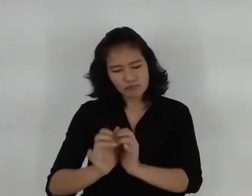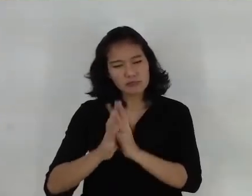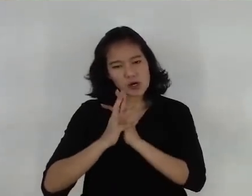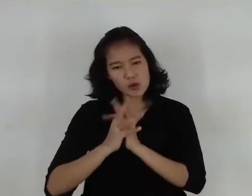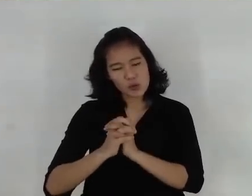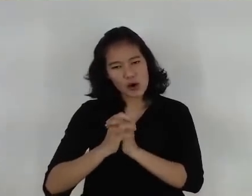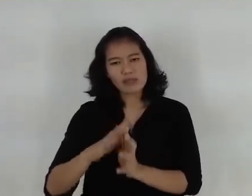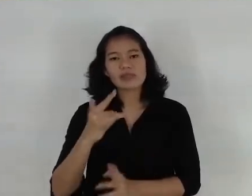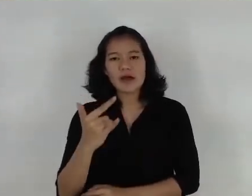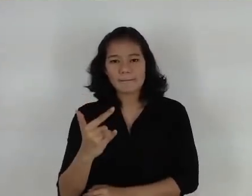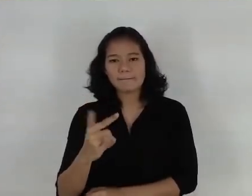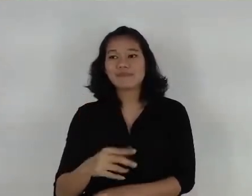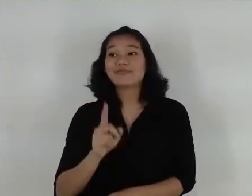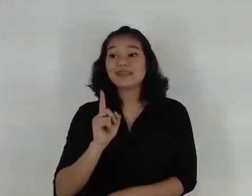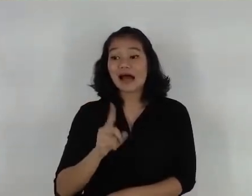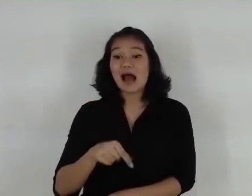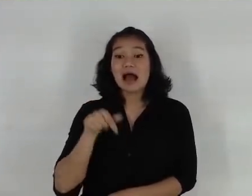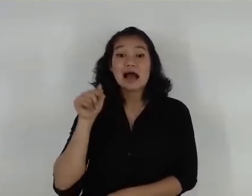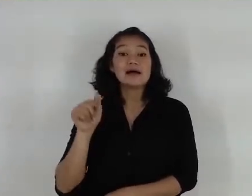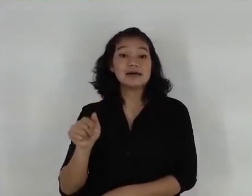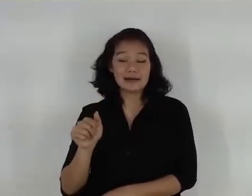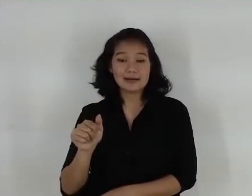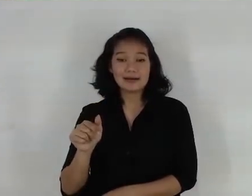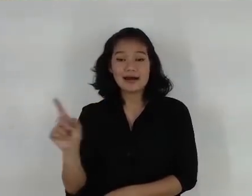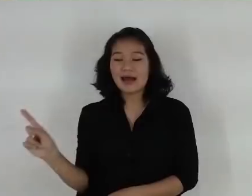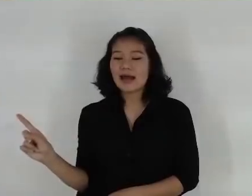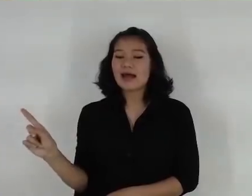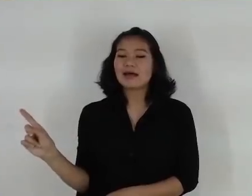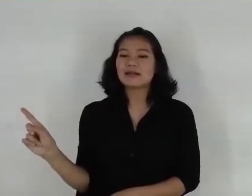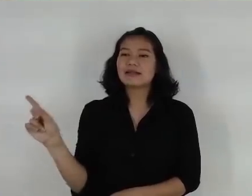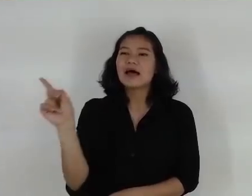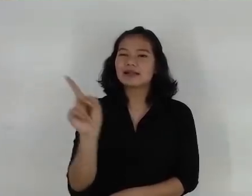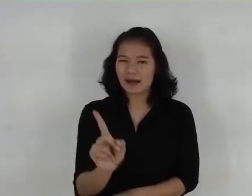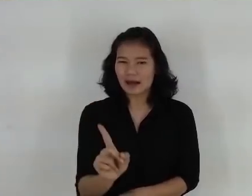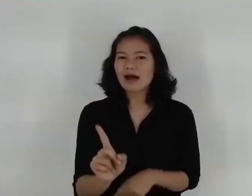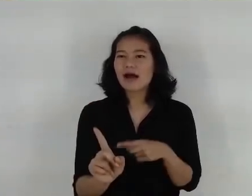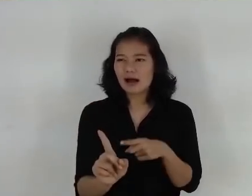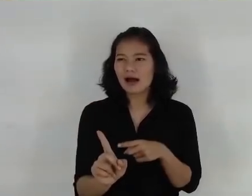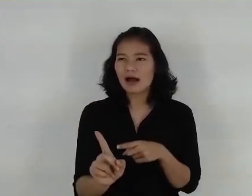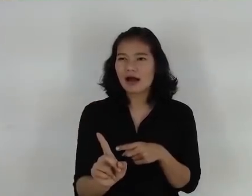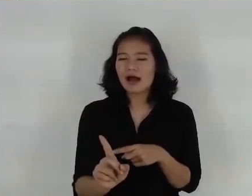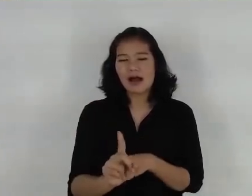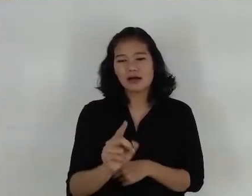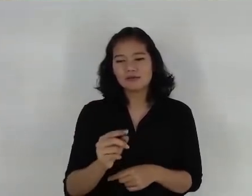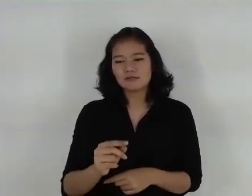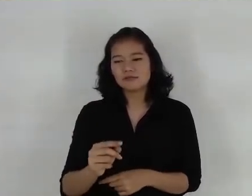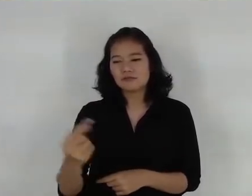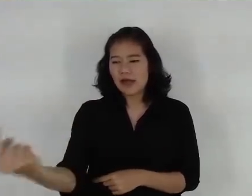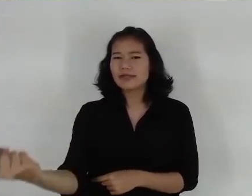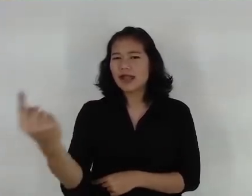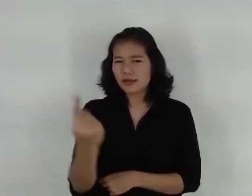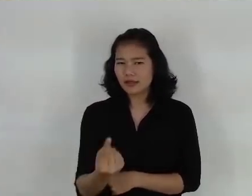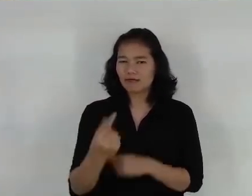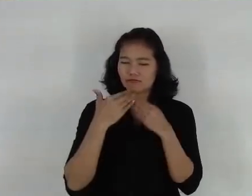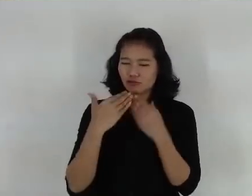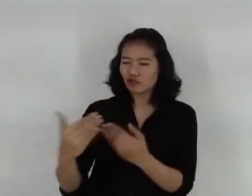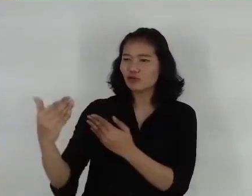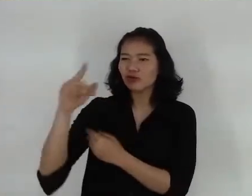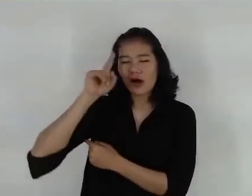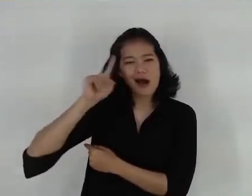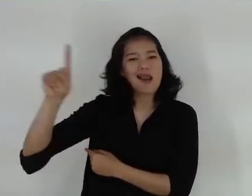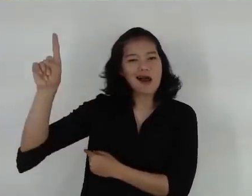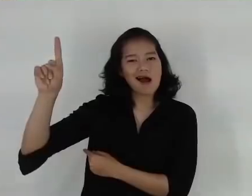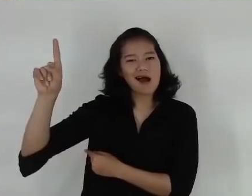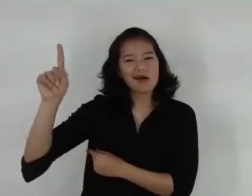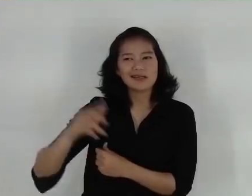dan pada ketika itu juga datanglah ia ke situ dan mengucap syukur kepada Allah dan